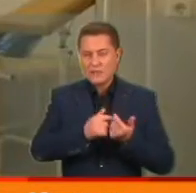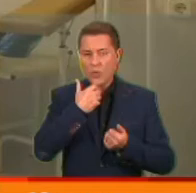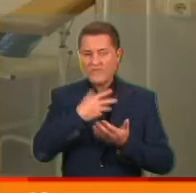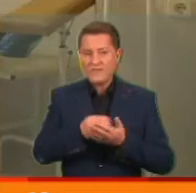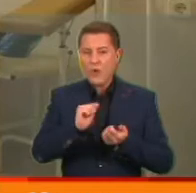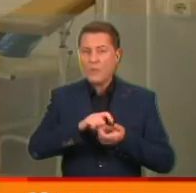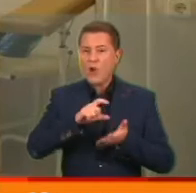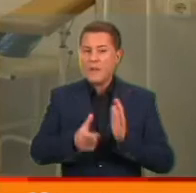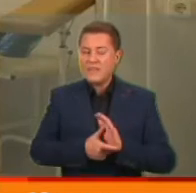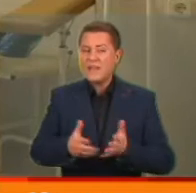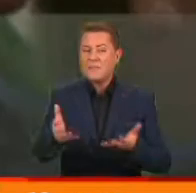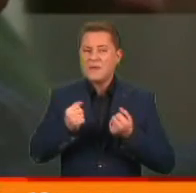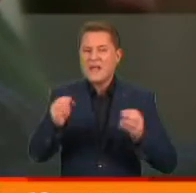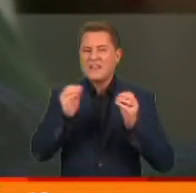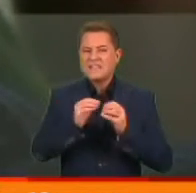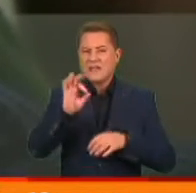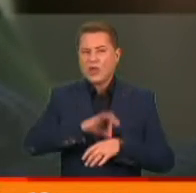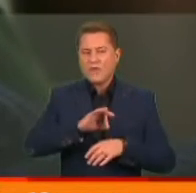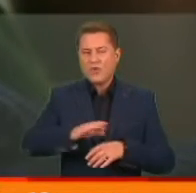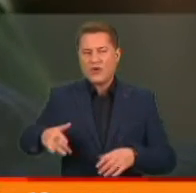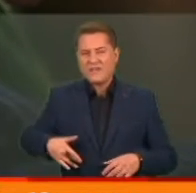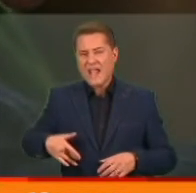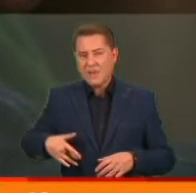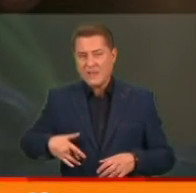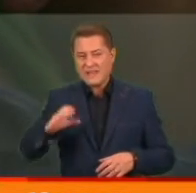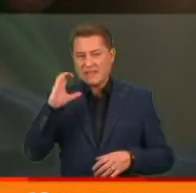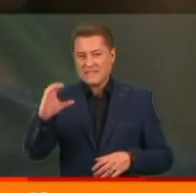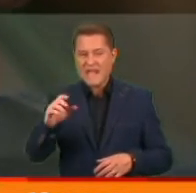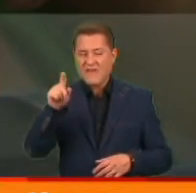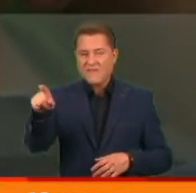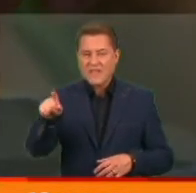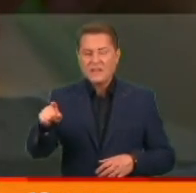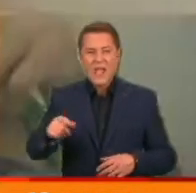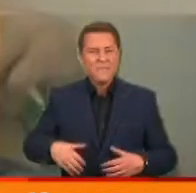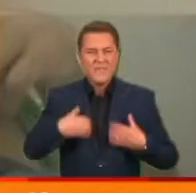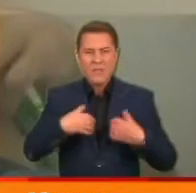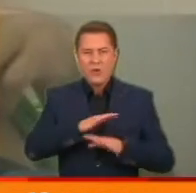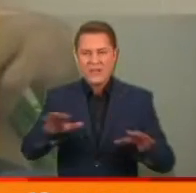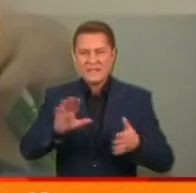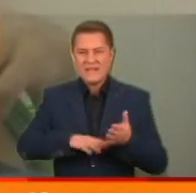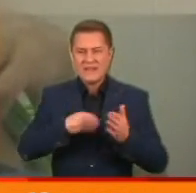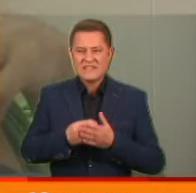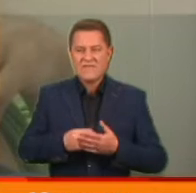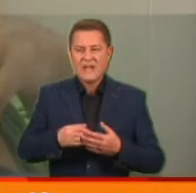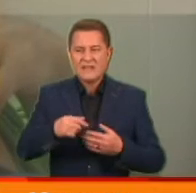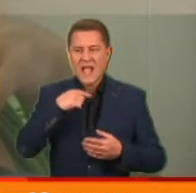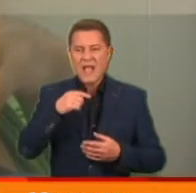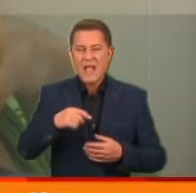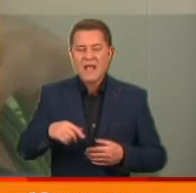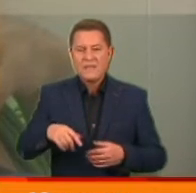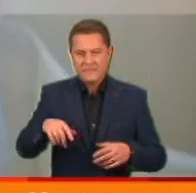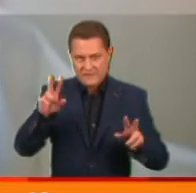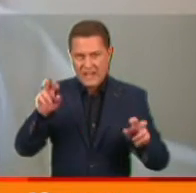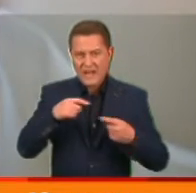щодня приймає десятки хворих на гепатит. І він, на відміну від урядників, не боїться називати речі своїми іменами.